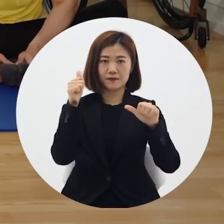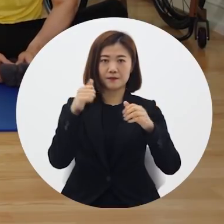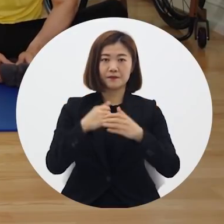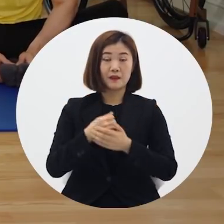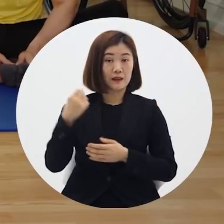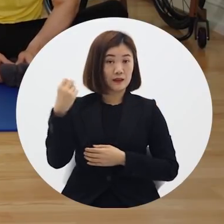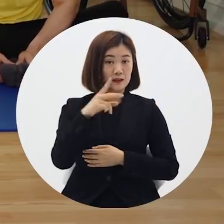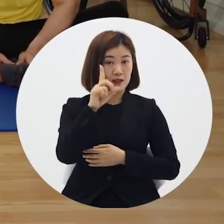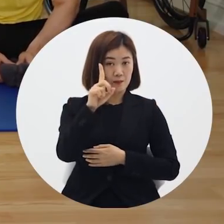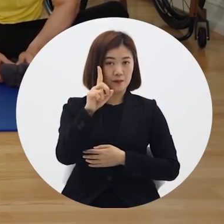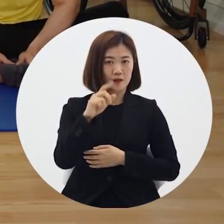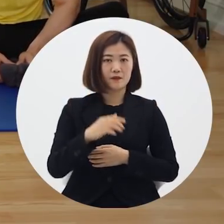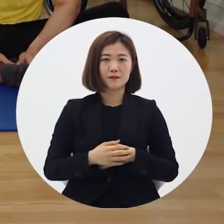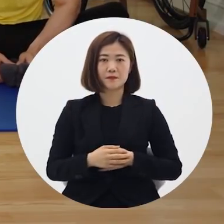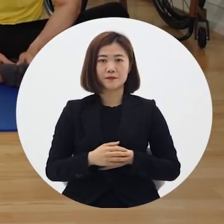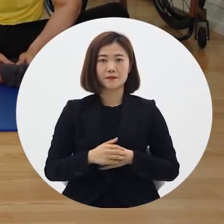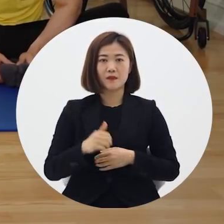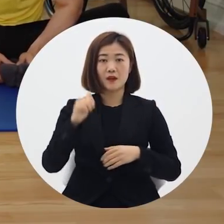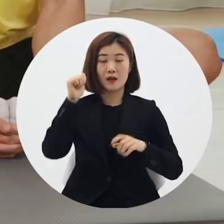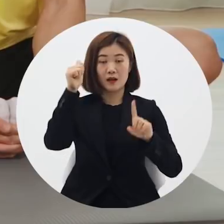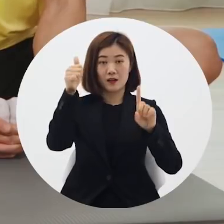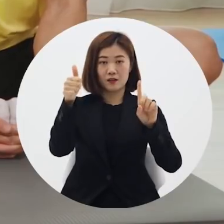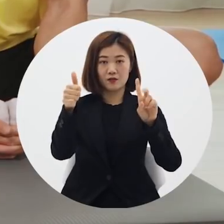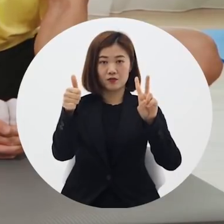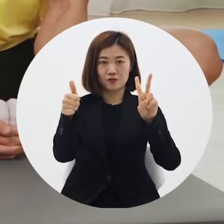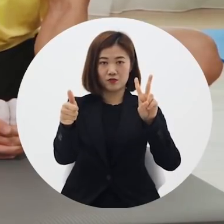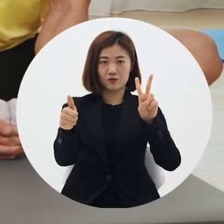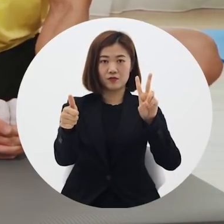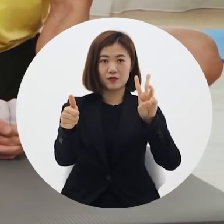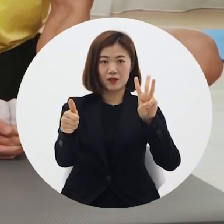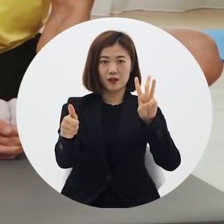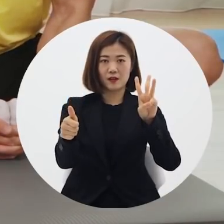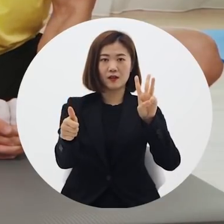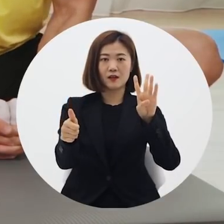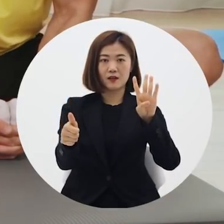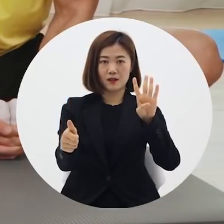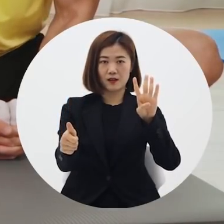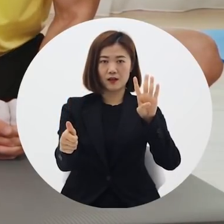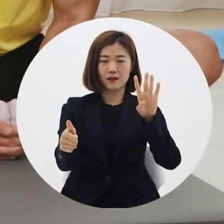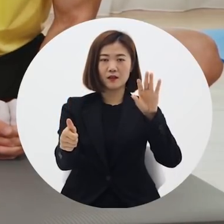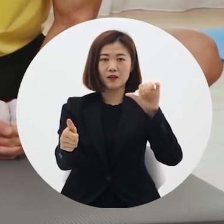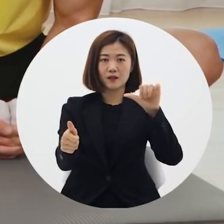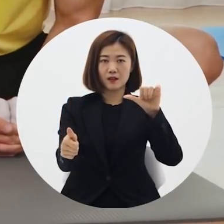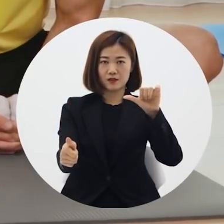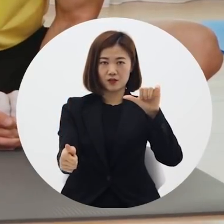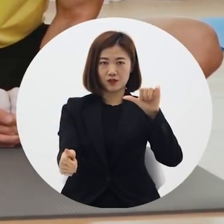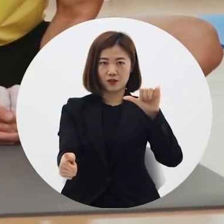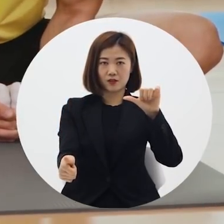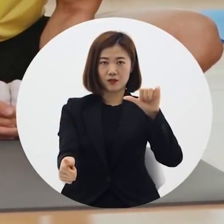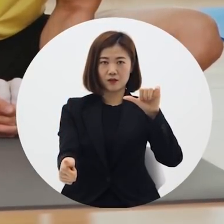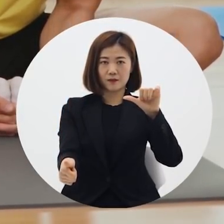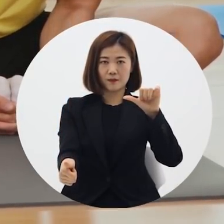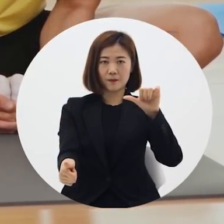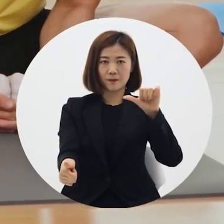다섯. 자, 한 번 더 해보겠습니다. 하나, 둘, 셋, 넷,